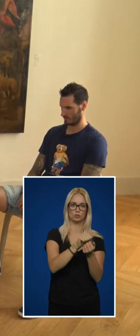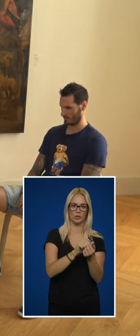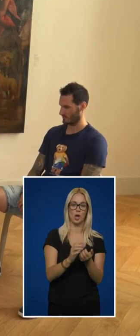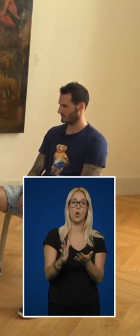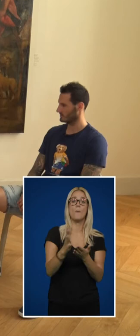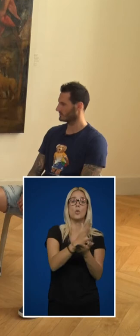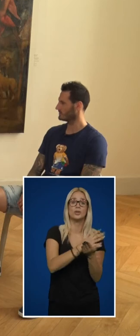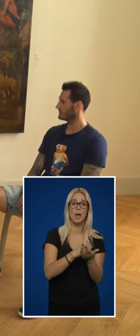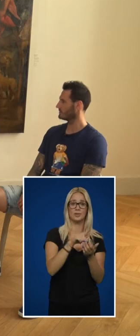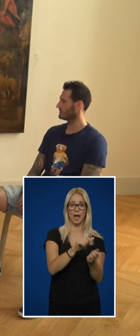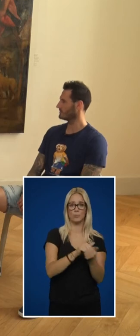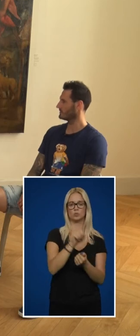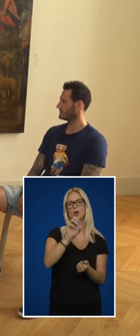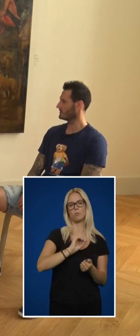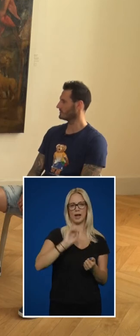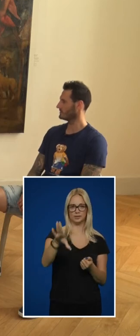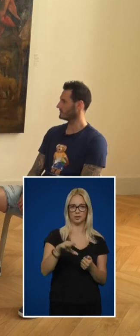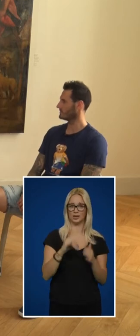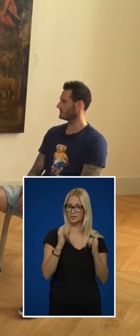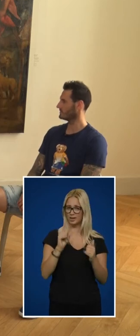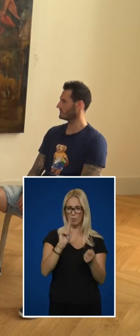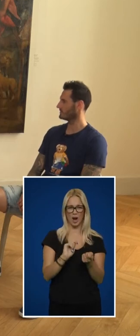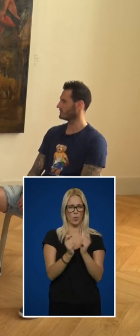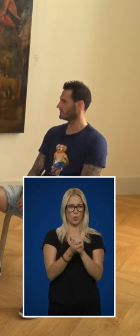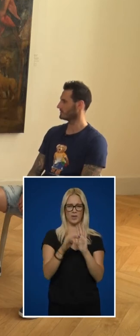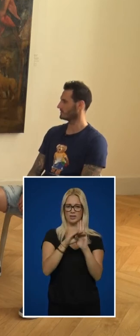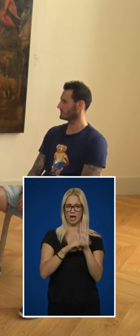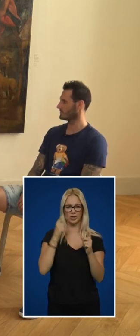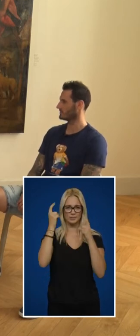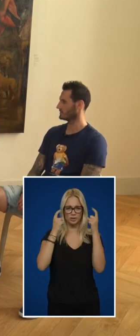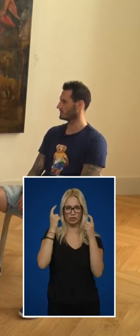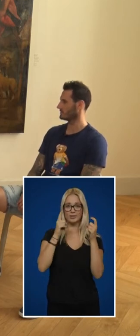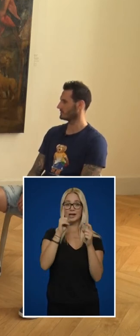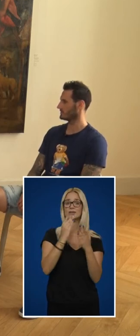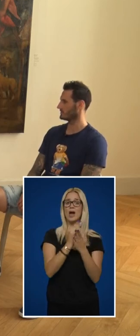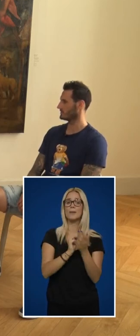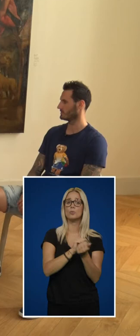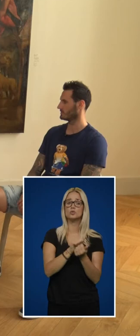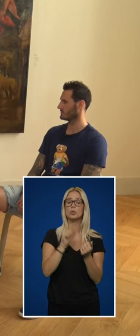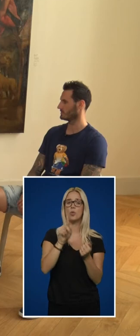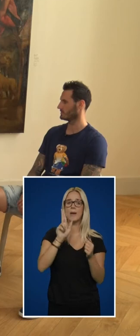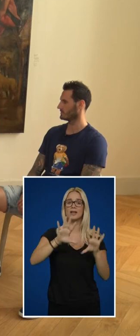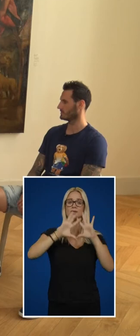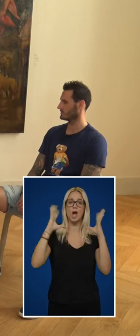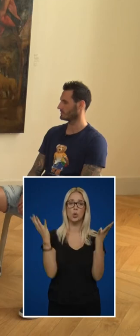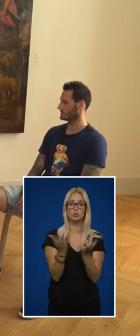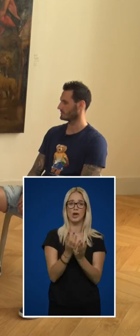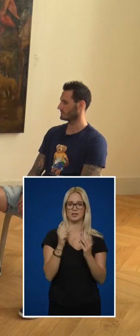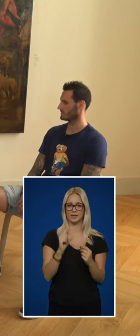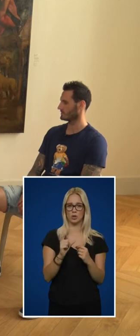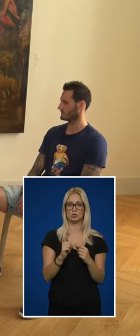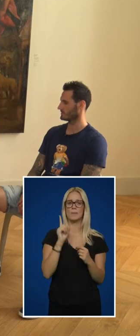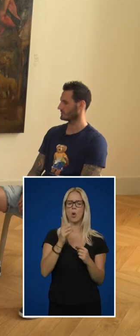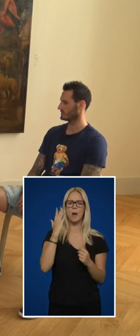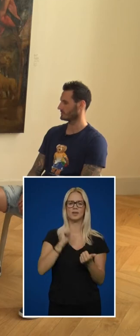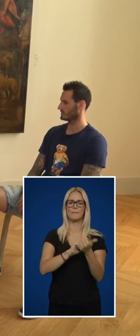proizveden, upotrijebiti taj proizvod i baciti ga. Sada moramo promijeniti način razmišljanja i